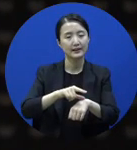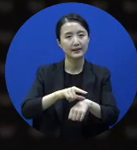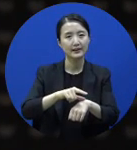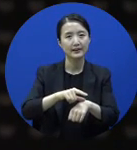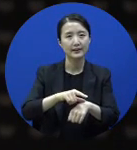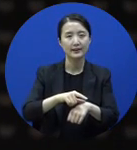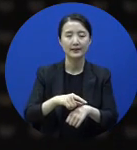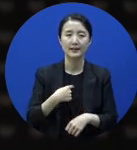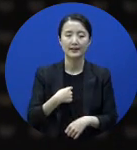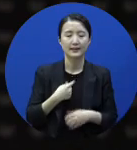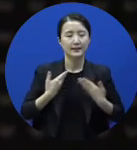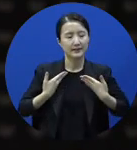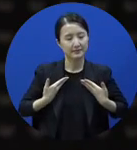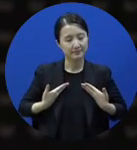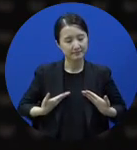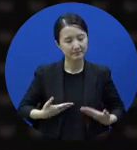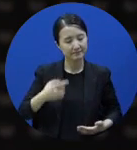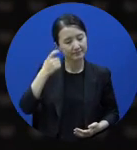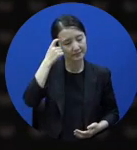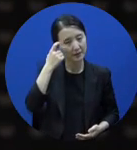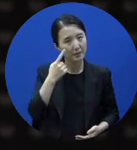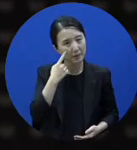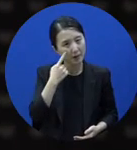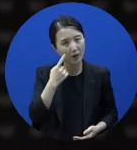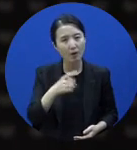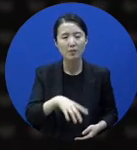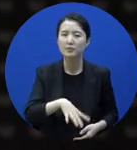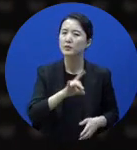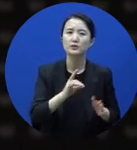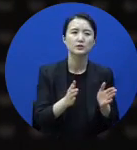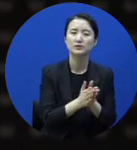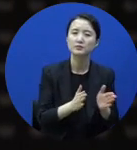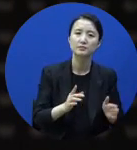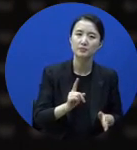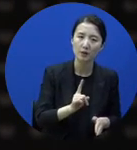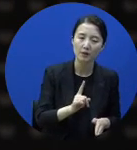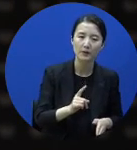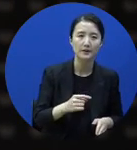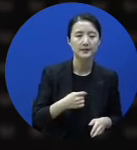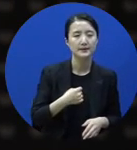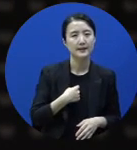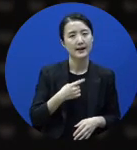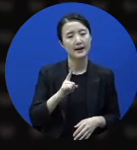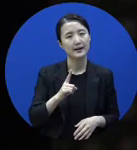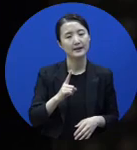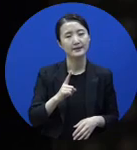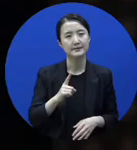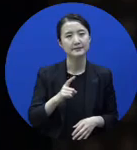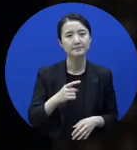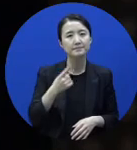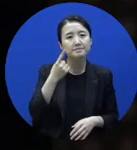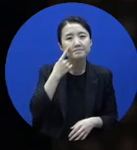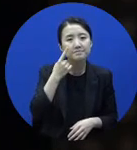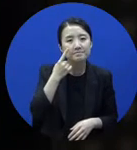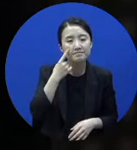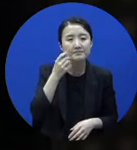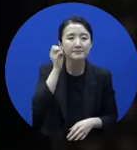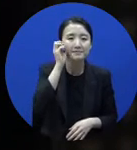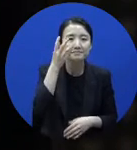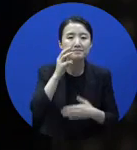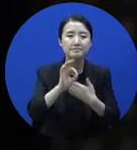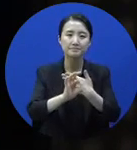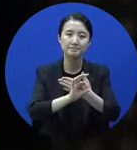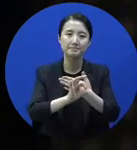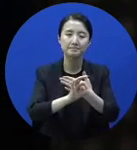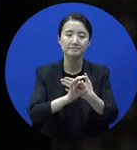한번 나 스스로도 고민해보자. 근데 어디서부터 해야 될지 모르겠지만 뭐 시간을 좀 내보는 거예요. 두 번째는 그 시간을 낸 다음에서는 좀 더